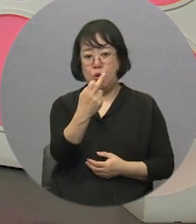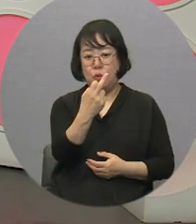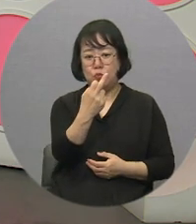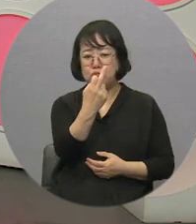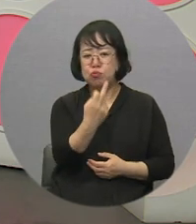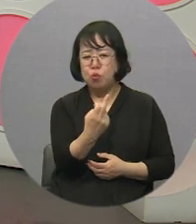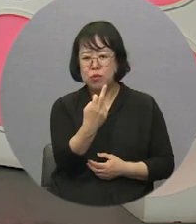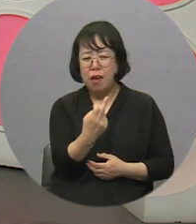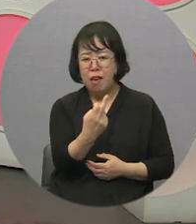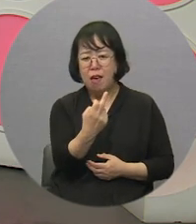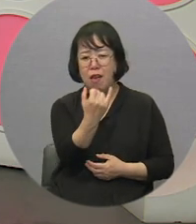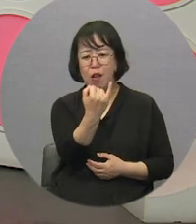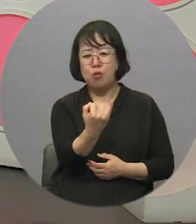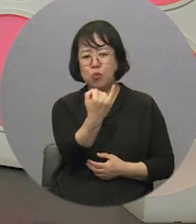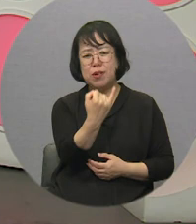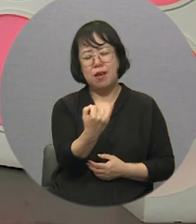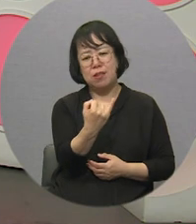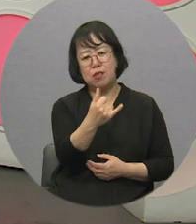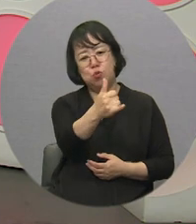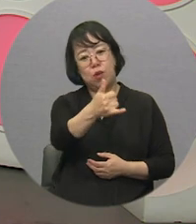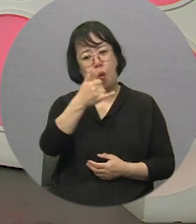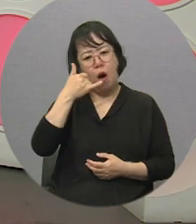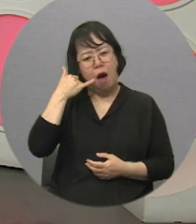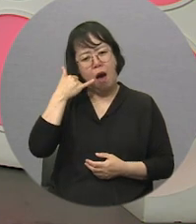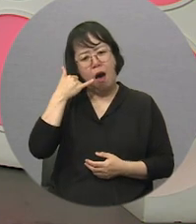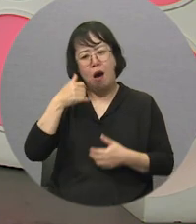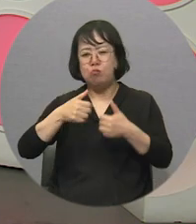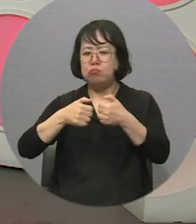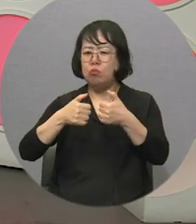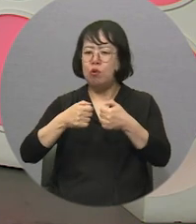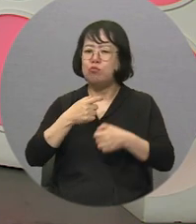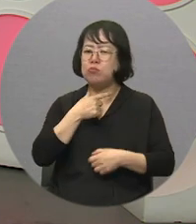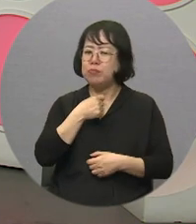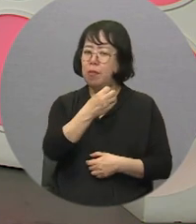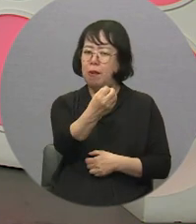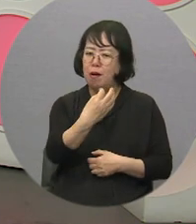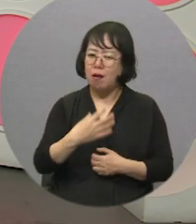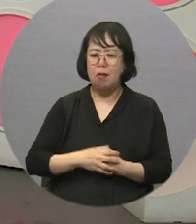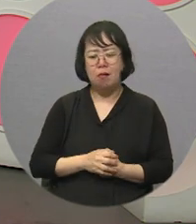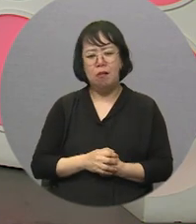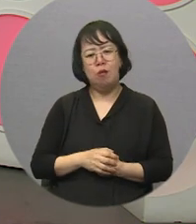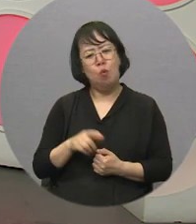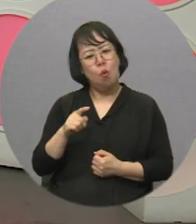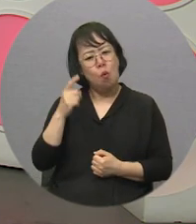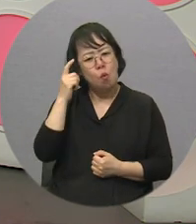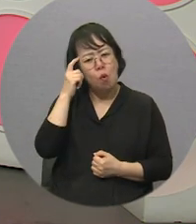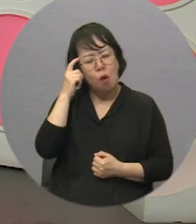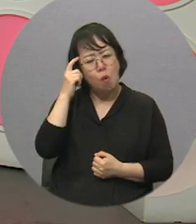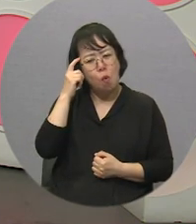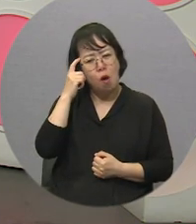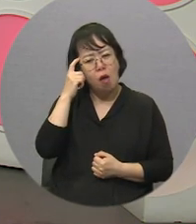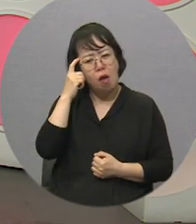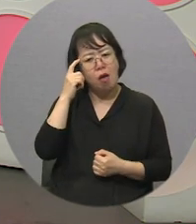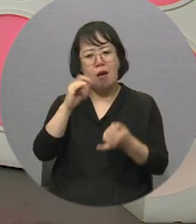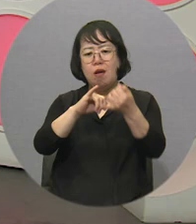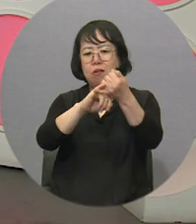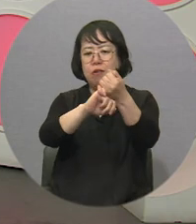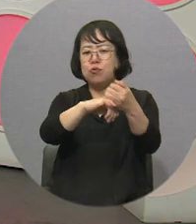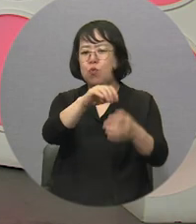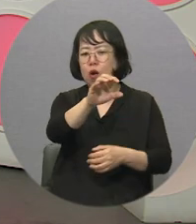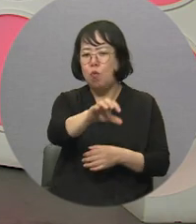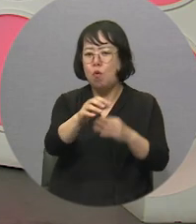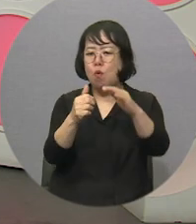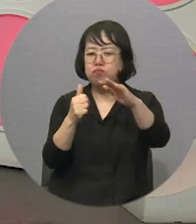걸어 상의할 일이 있다고 했습니다. 가라앉은 목소리만큼 약속 장소로 가는 저의